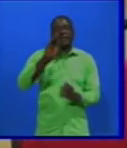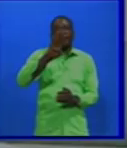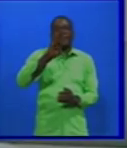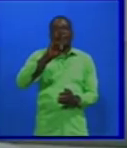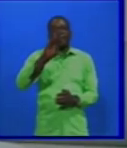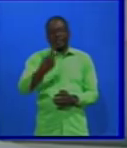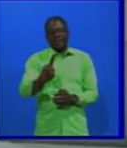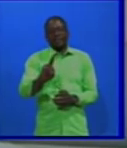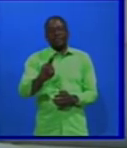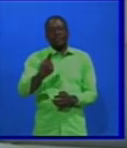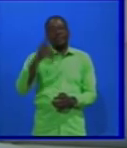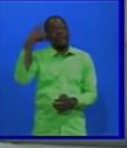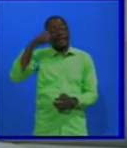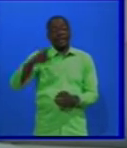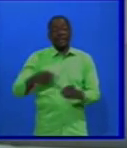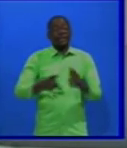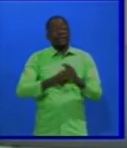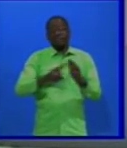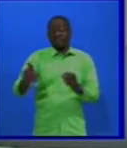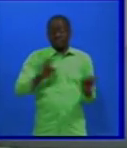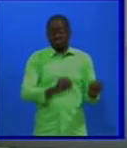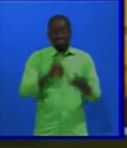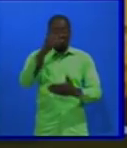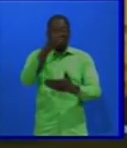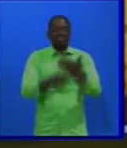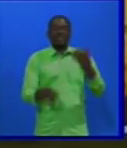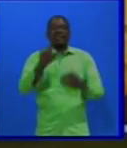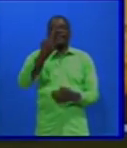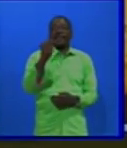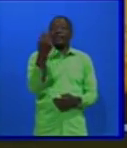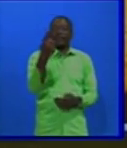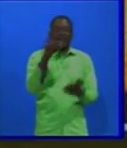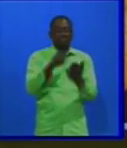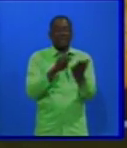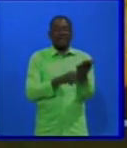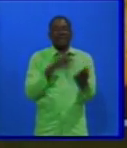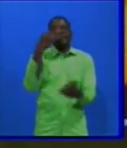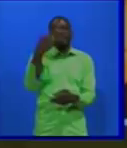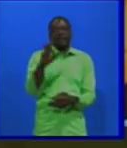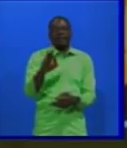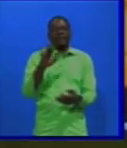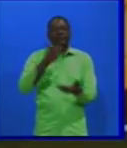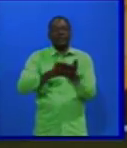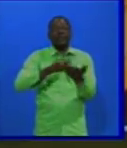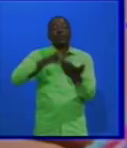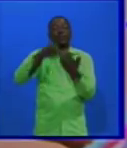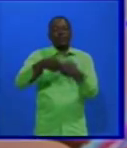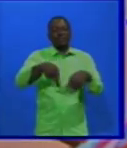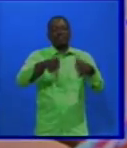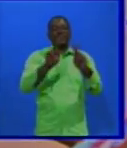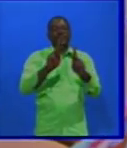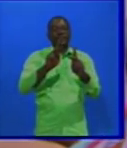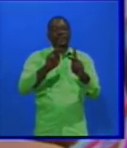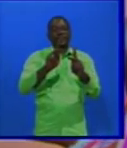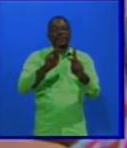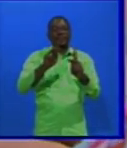BID et qui va coûter environ 21 milliards de francs CFA. Ce projet permettra en tout cas